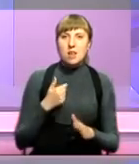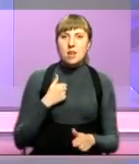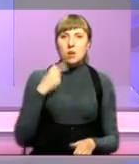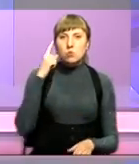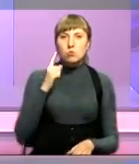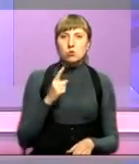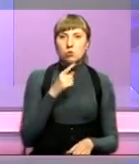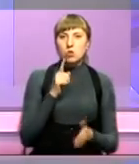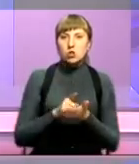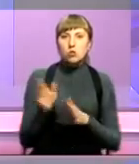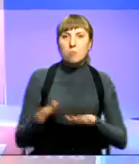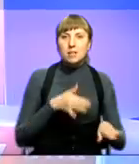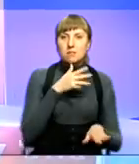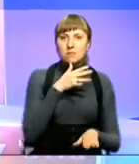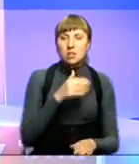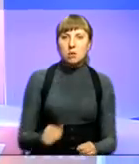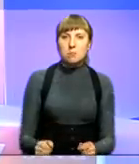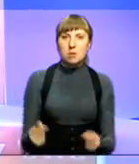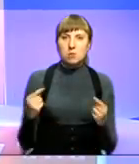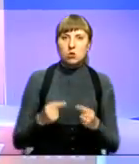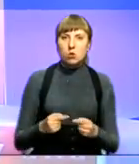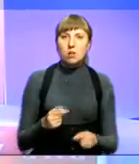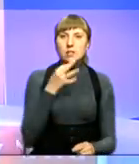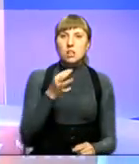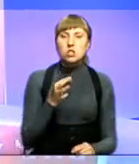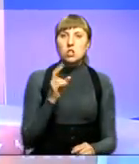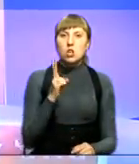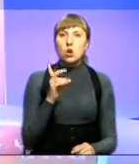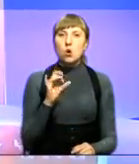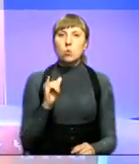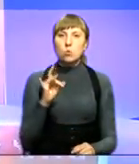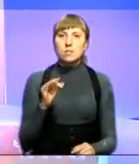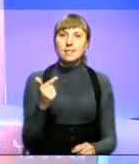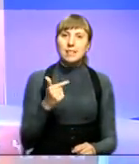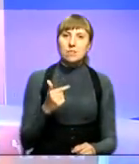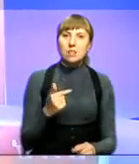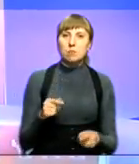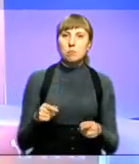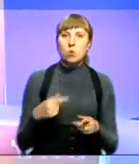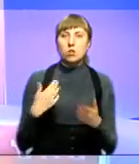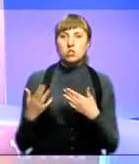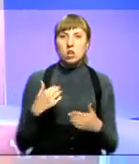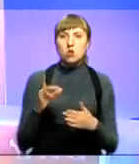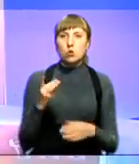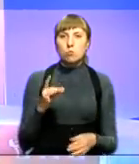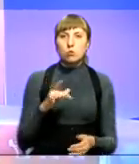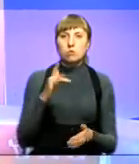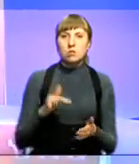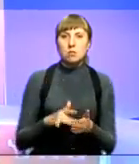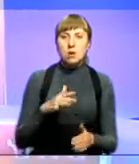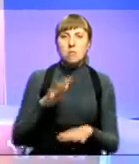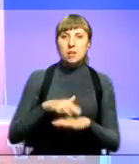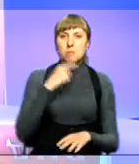еще какое-то определенное время. А вот скажите, курс гривны по отношению к рублю, курс, который установлен Центробанком России, как его